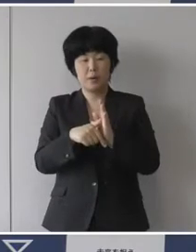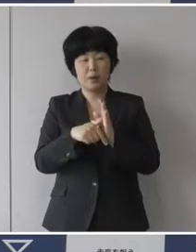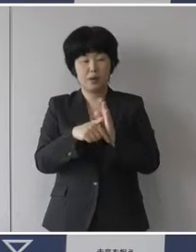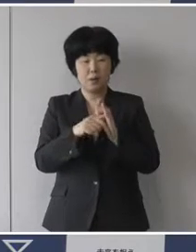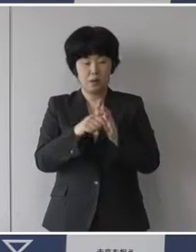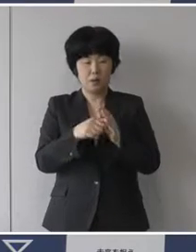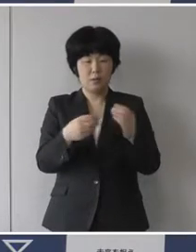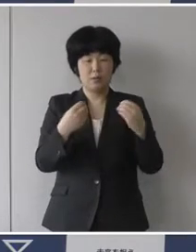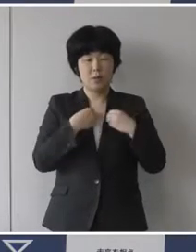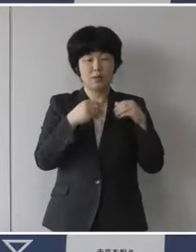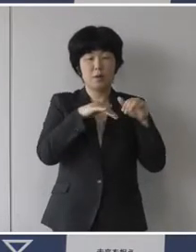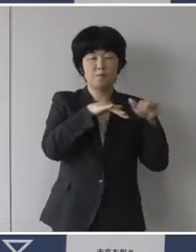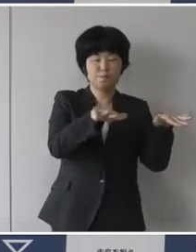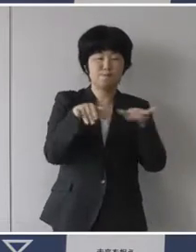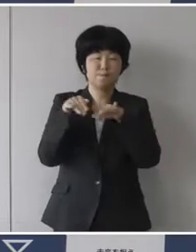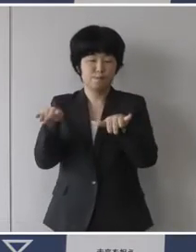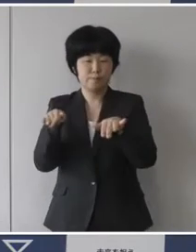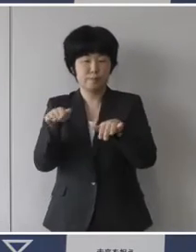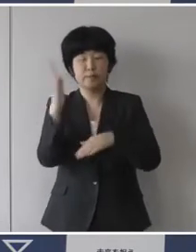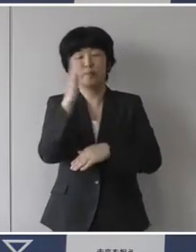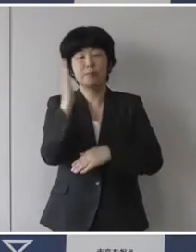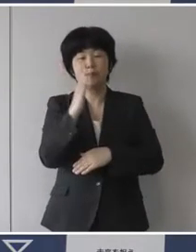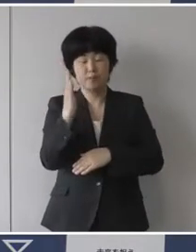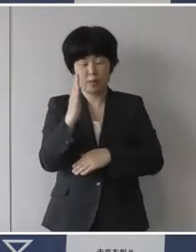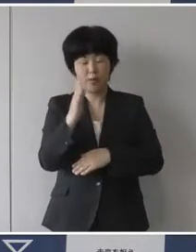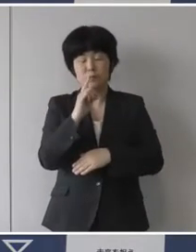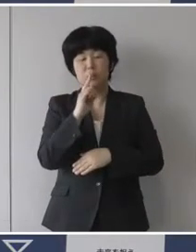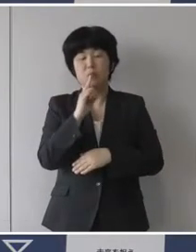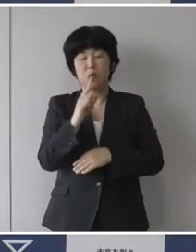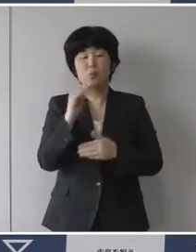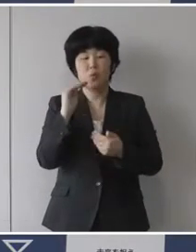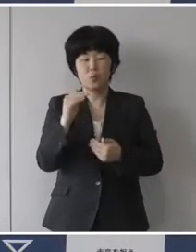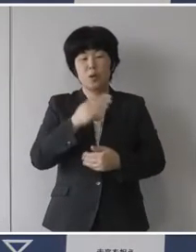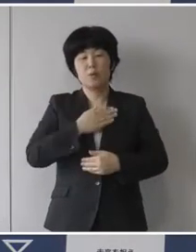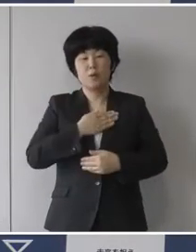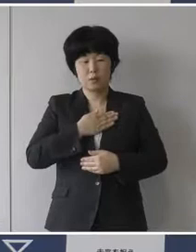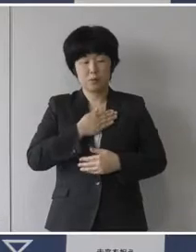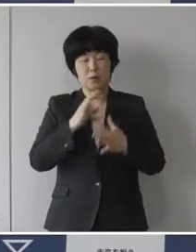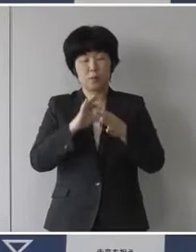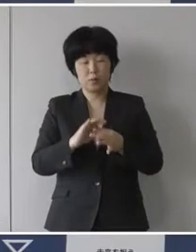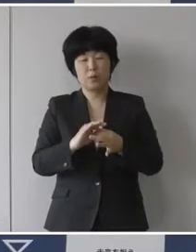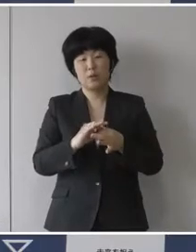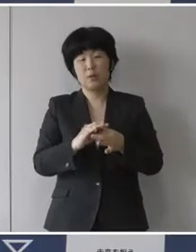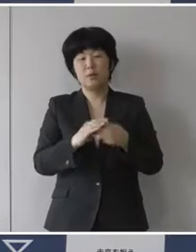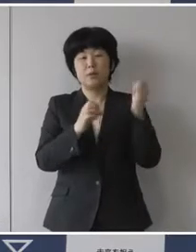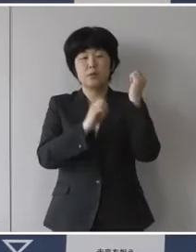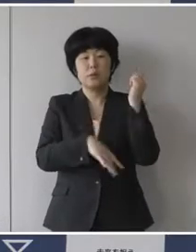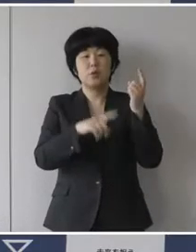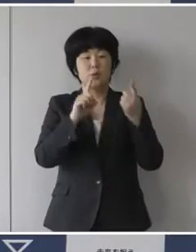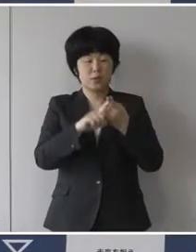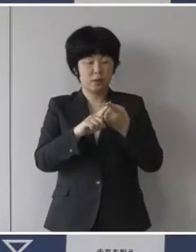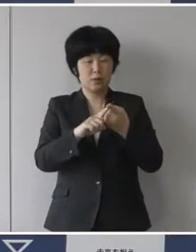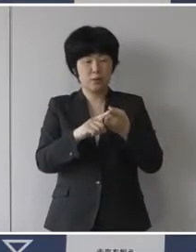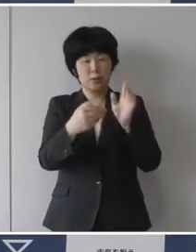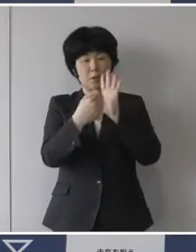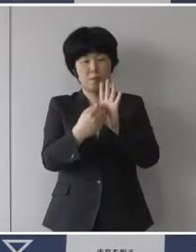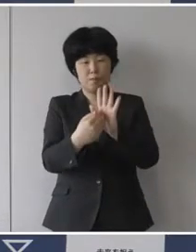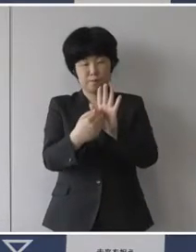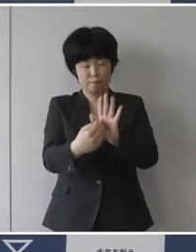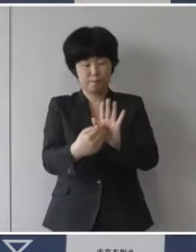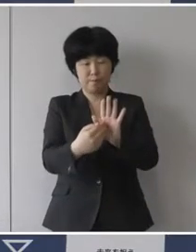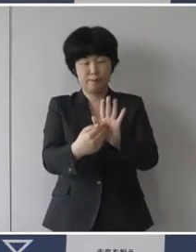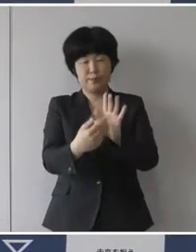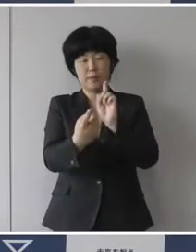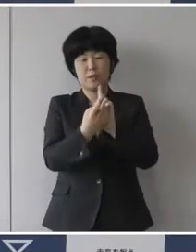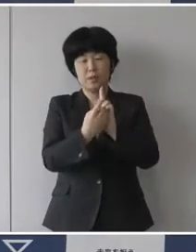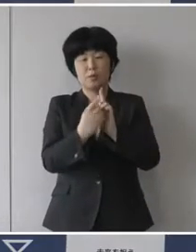大はあまり起きておりませんので、防げるということも分かってきたなと思います。ぜひ引き続きの対策をお願いした